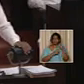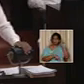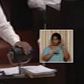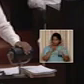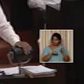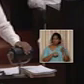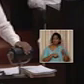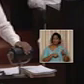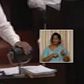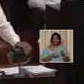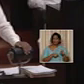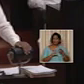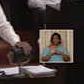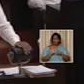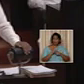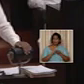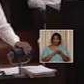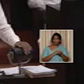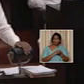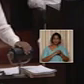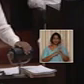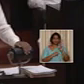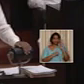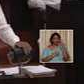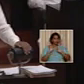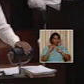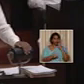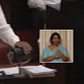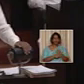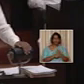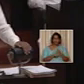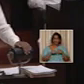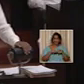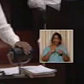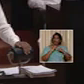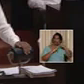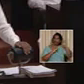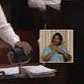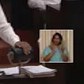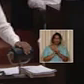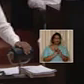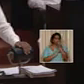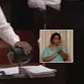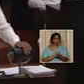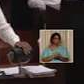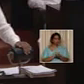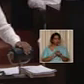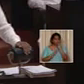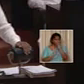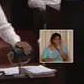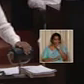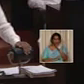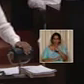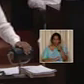නිලධාරින්ට පාඨමාලා ගාස්තුවෙන් 60%ක් රජය වැය කරලා උපාධිය හදාරන්නට දෙනවා. ඒව නරකයි කියලා කියන